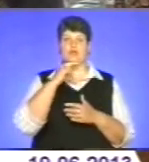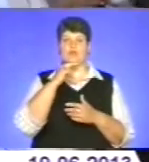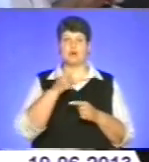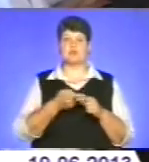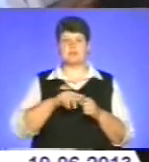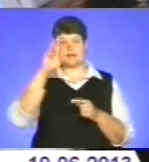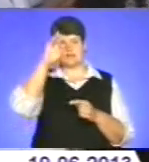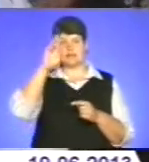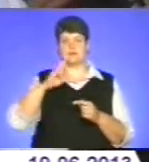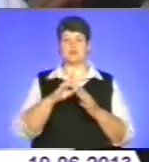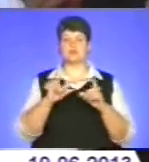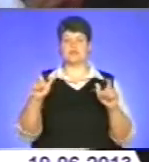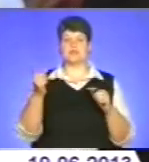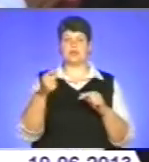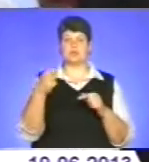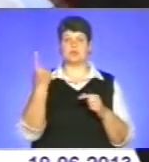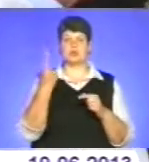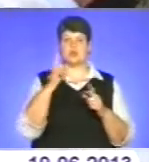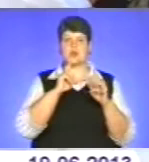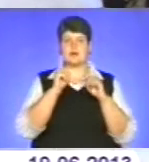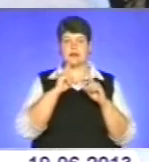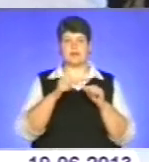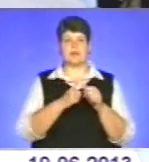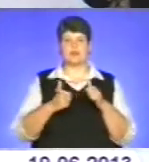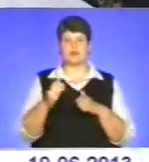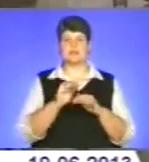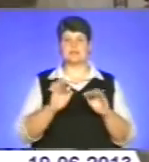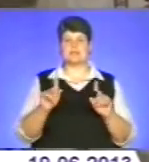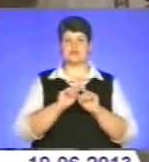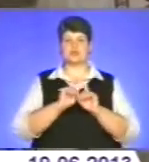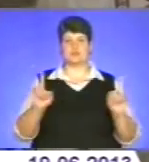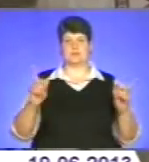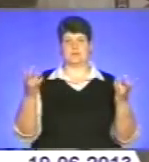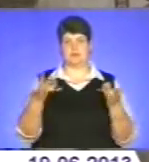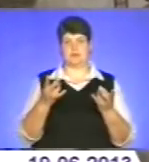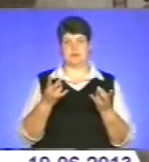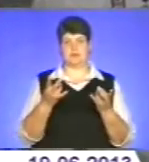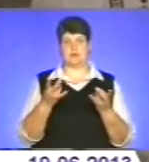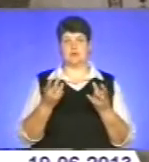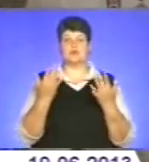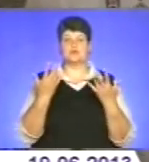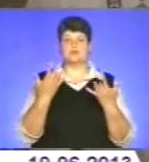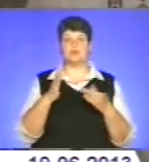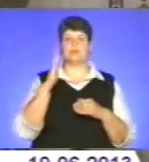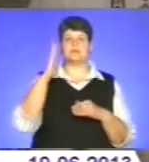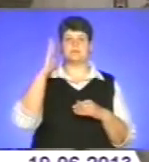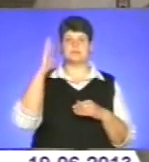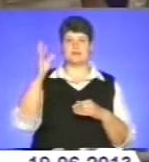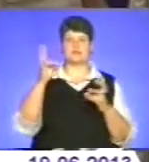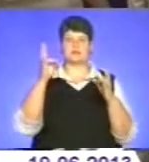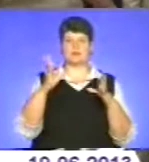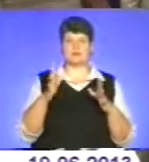установа Тернопільської обласної ради не обходить і дітей з особливими потребами. Оскільки у перспективі